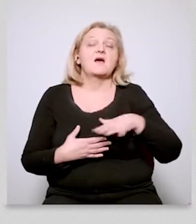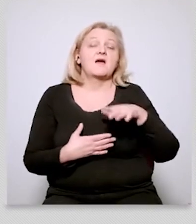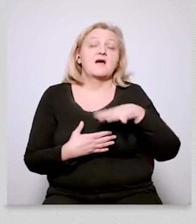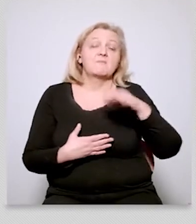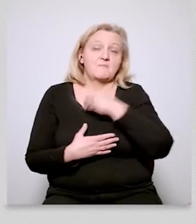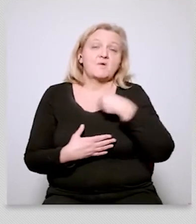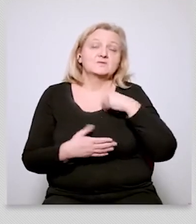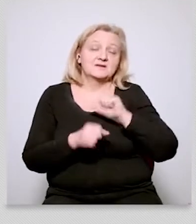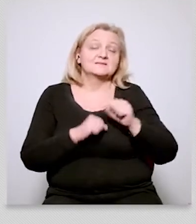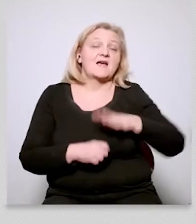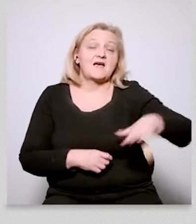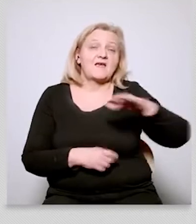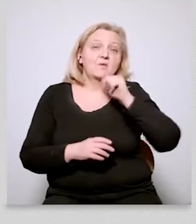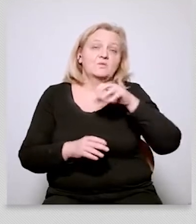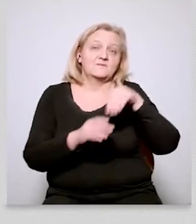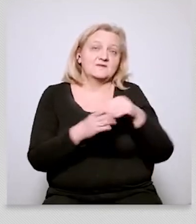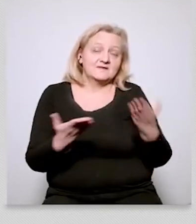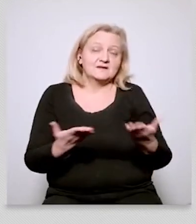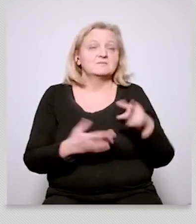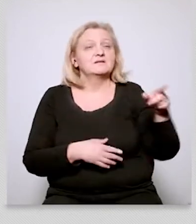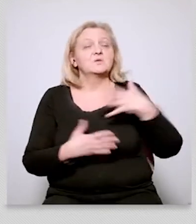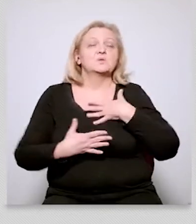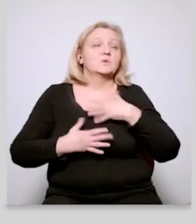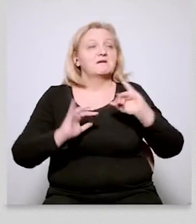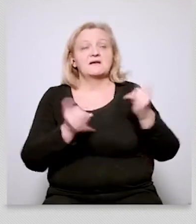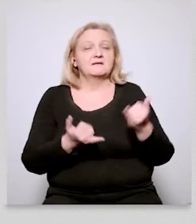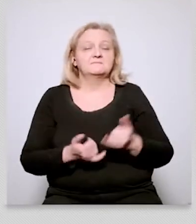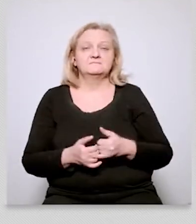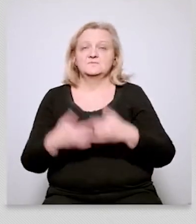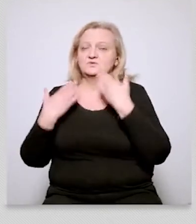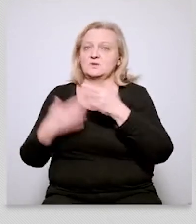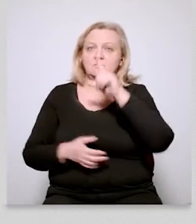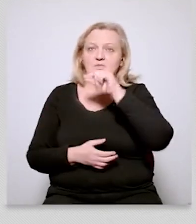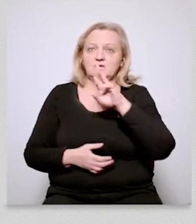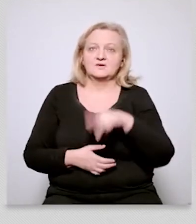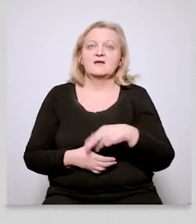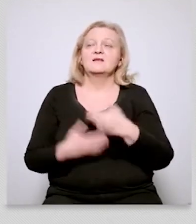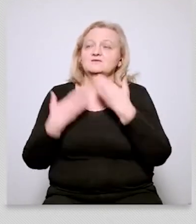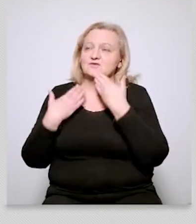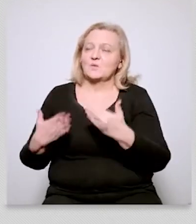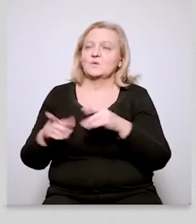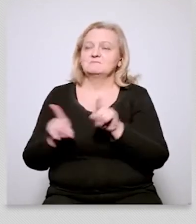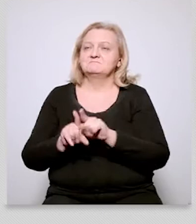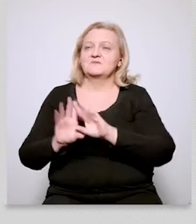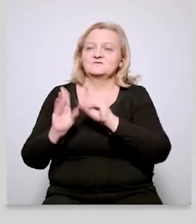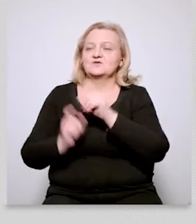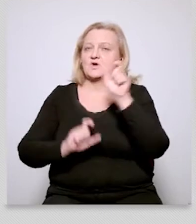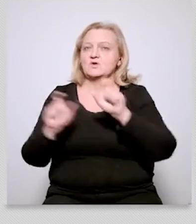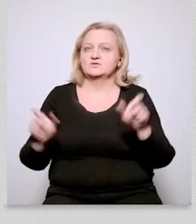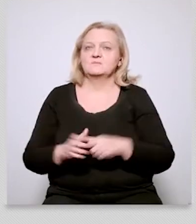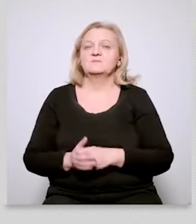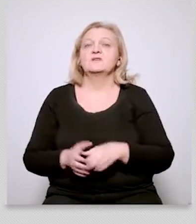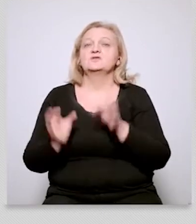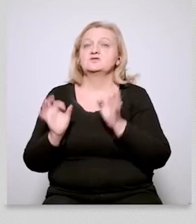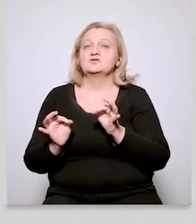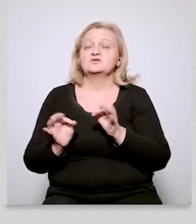to widzisz? Bardzo dziękuję Piotrze, dziękuję również wszystkim osobom, które